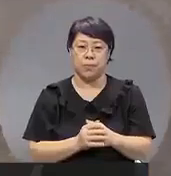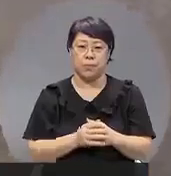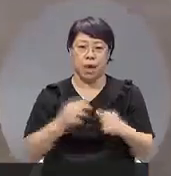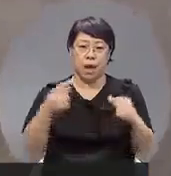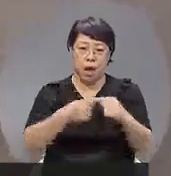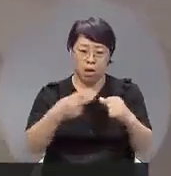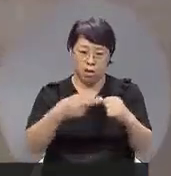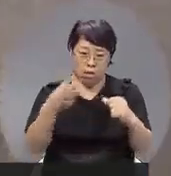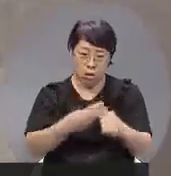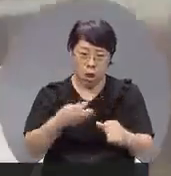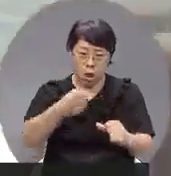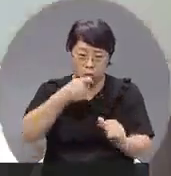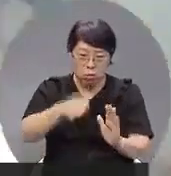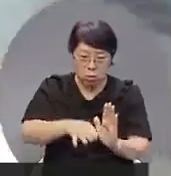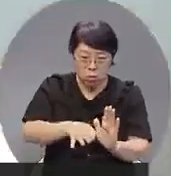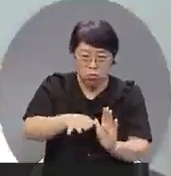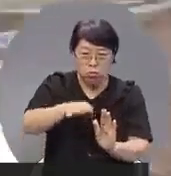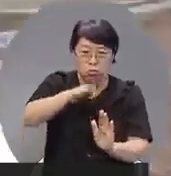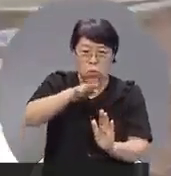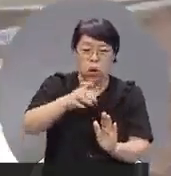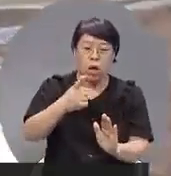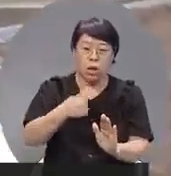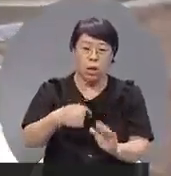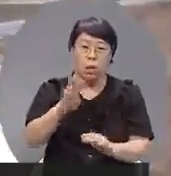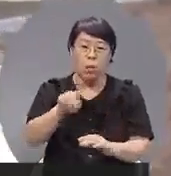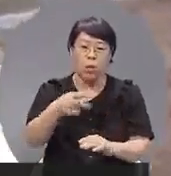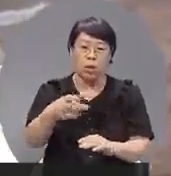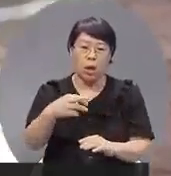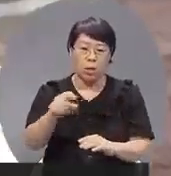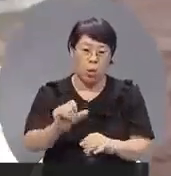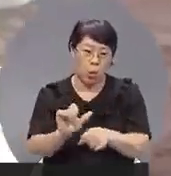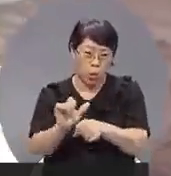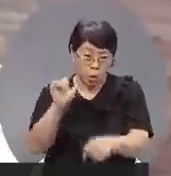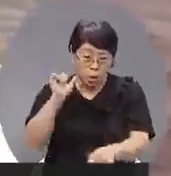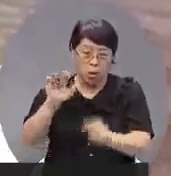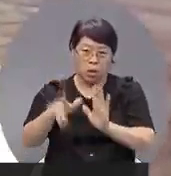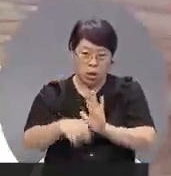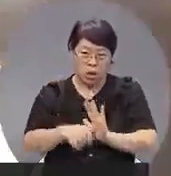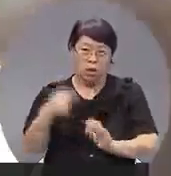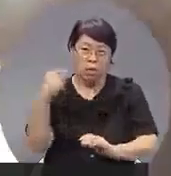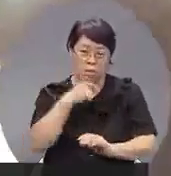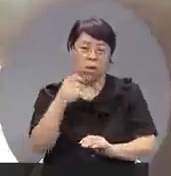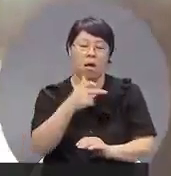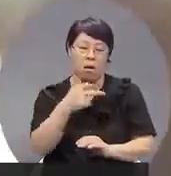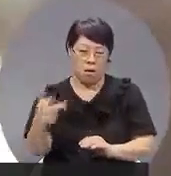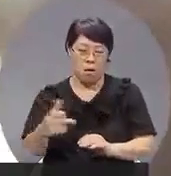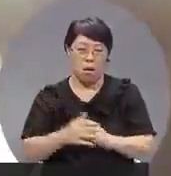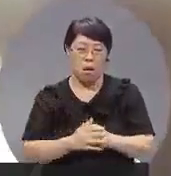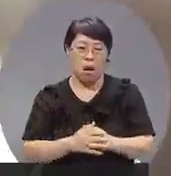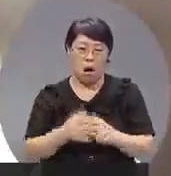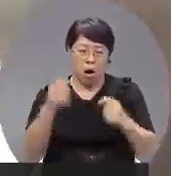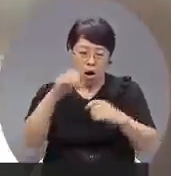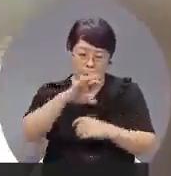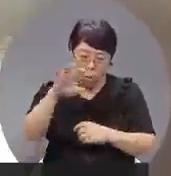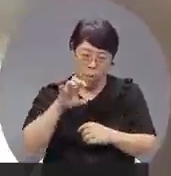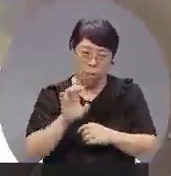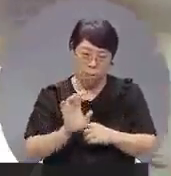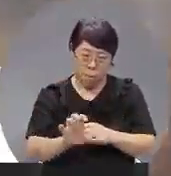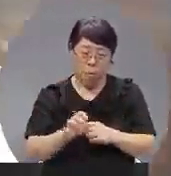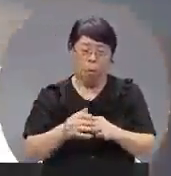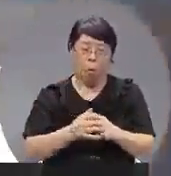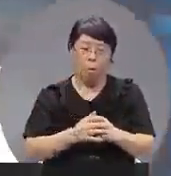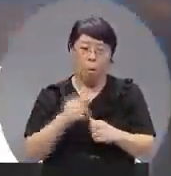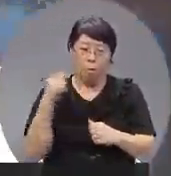세 번이나 침수된 청주 복대동은 5년 전 폭우 때도 큰 침수 피해를 입었던 곳입니다. 똑같은 피해가 없게